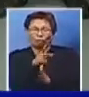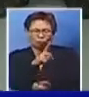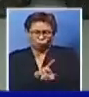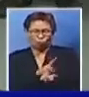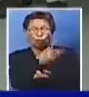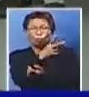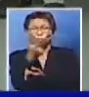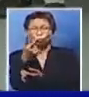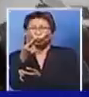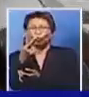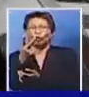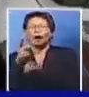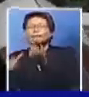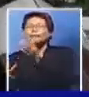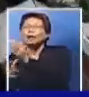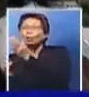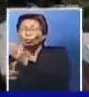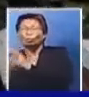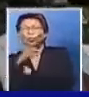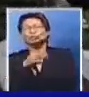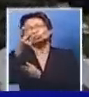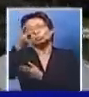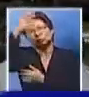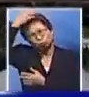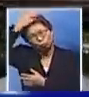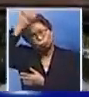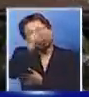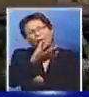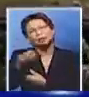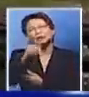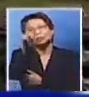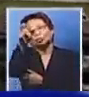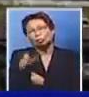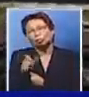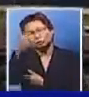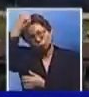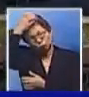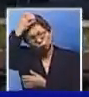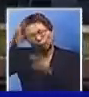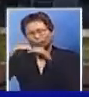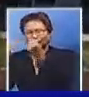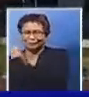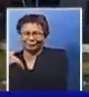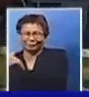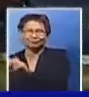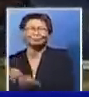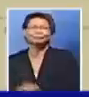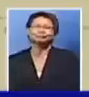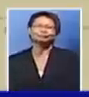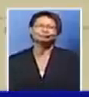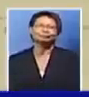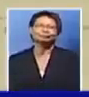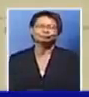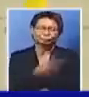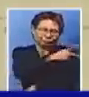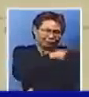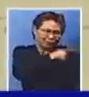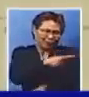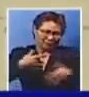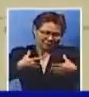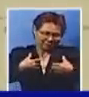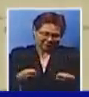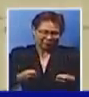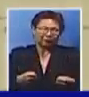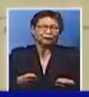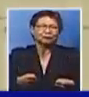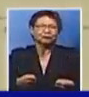2 penolong pegawai perubatan, 2 jururawat dan seorang jururawat masyarakat. Klinik kesihatan adalah